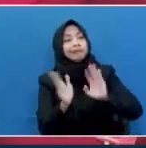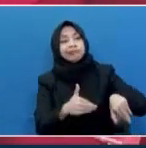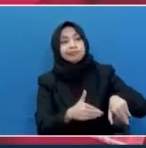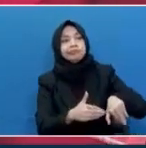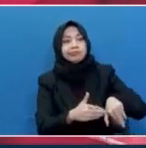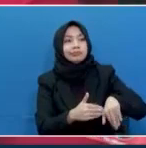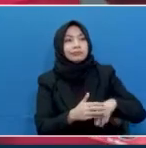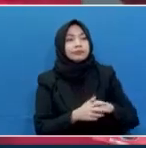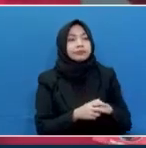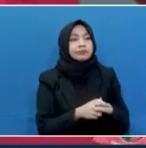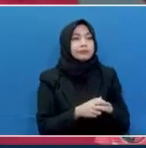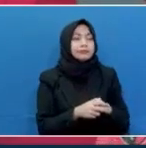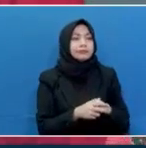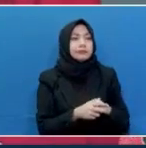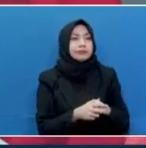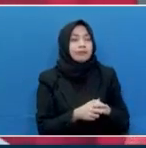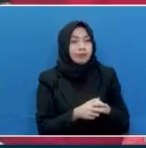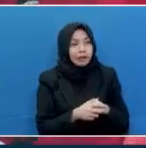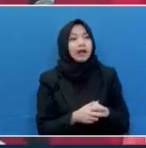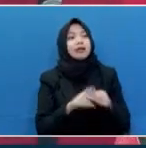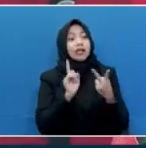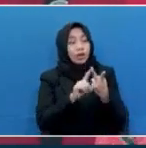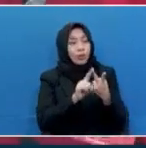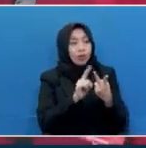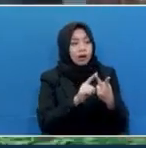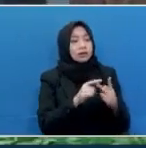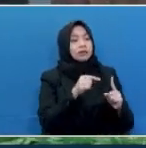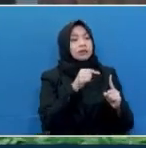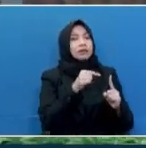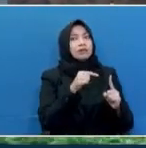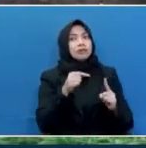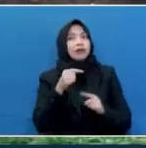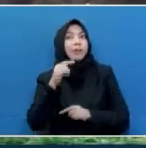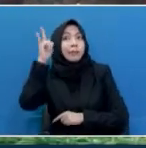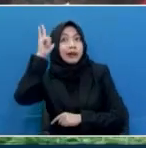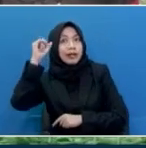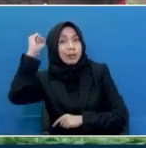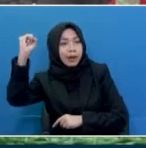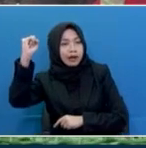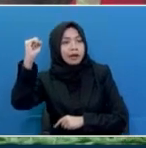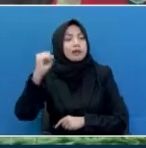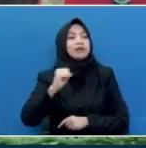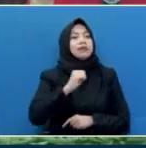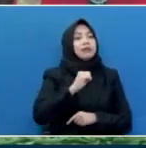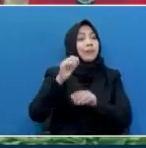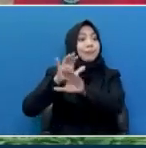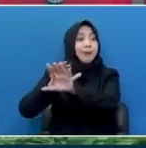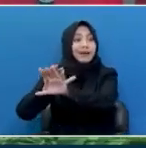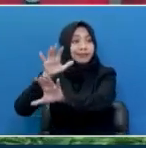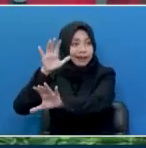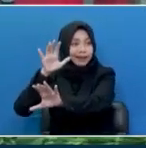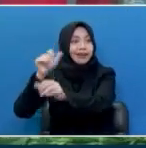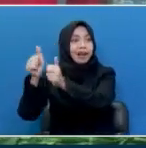he pun tidak lagi ee Membangun hubungan yang dekat dengan kekuasaan relasi dan hubungan antara partai serta